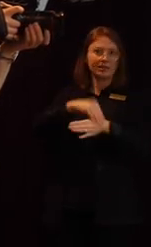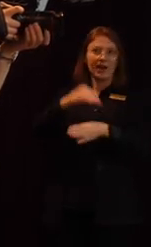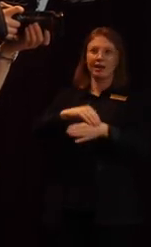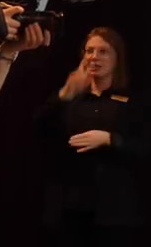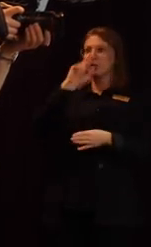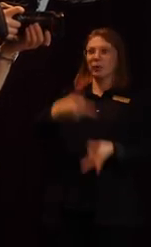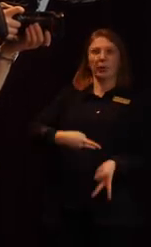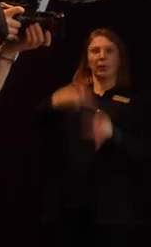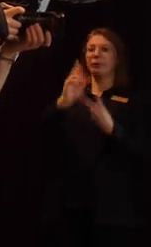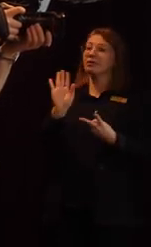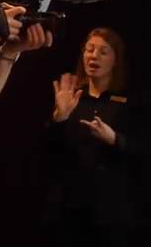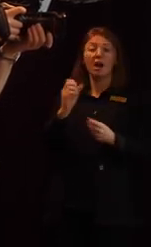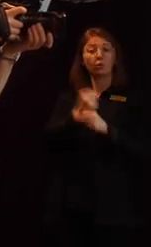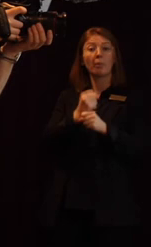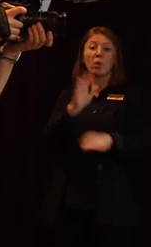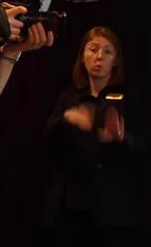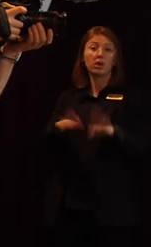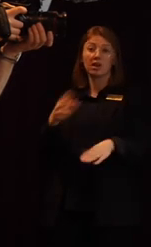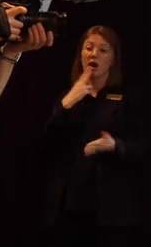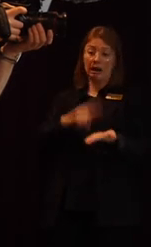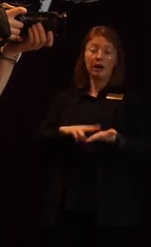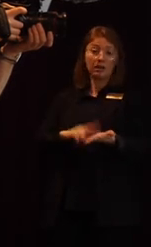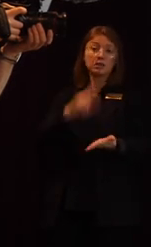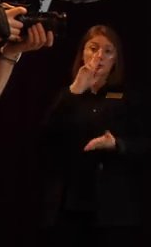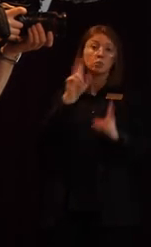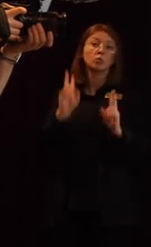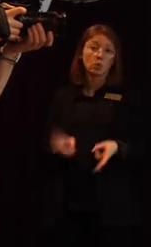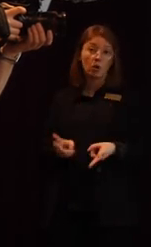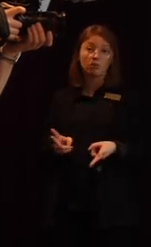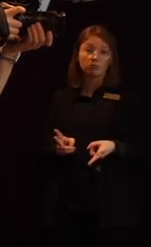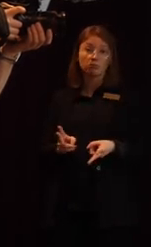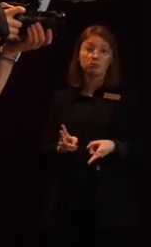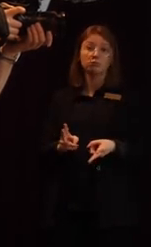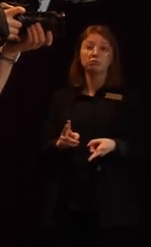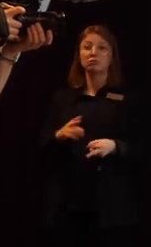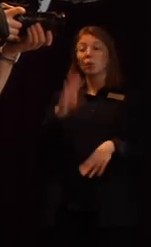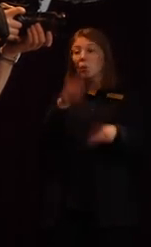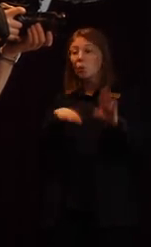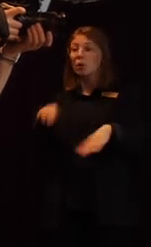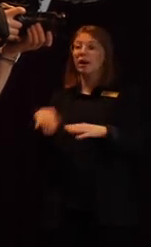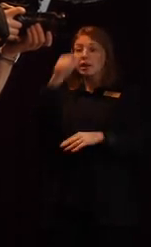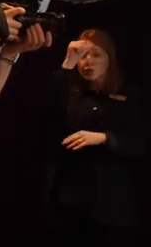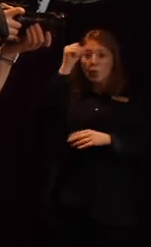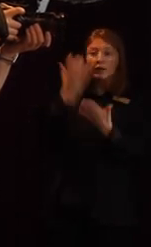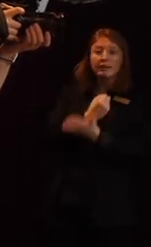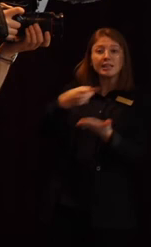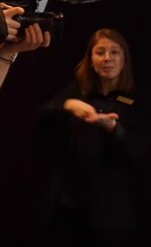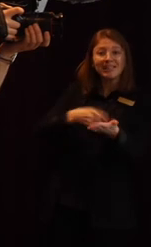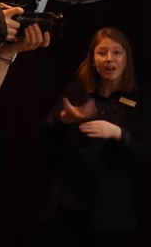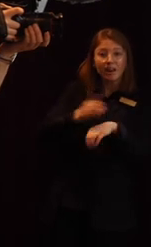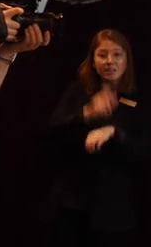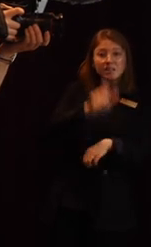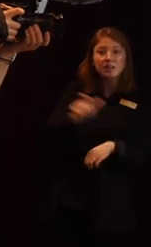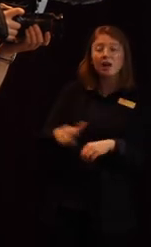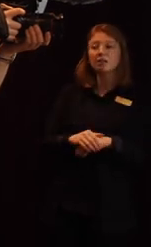man arbetar lite olika. Det är i ärlighetens namn, det är olika svårt att hitta specialister i olika delar av landet. Samverkan fungerar olika